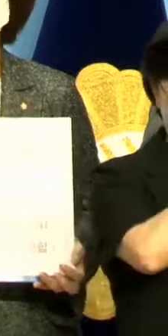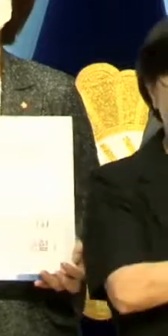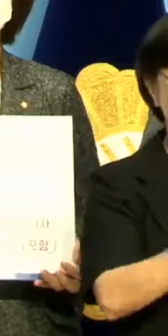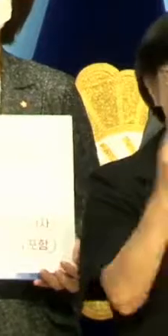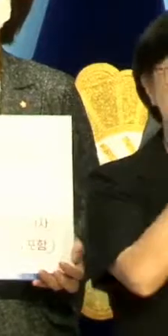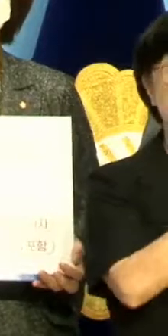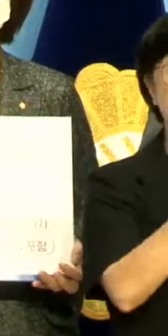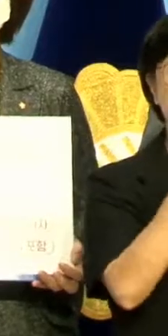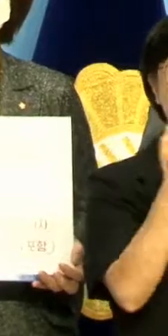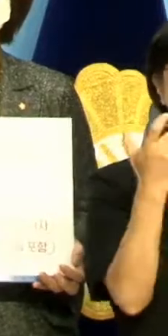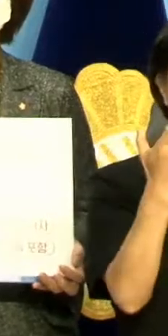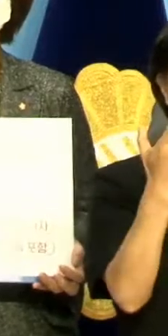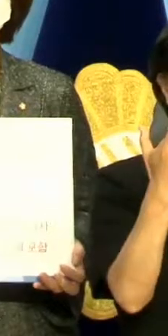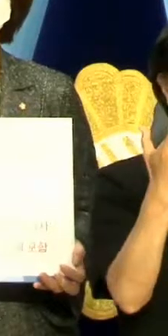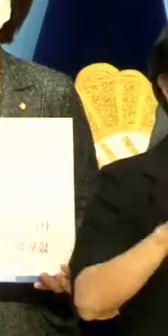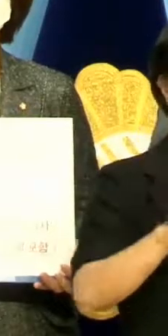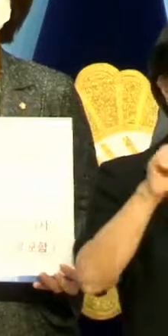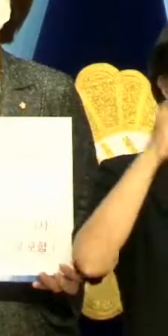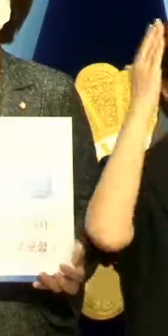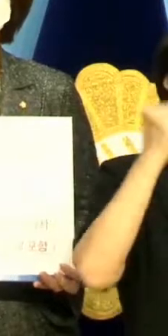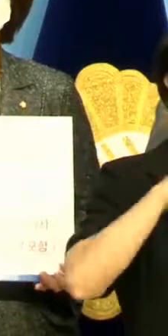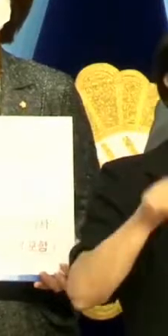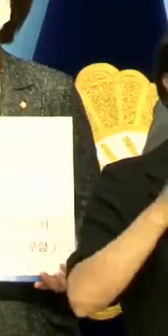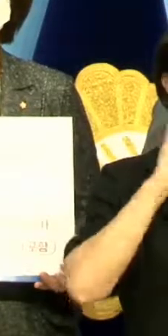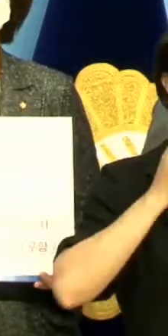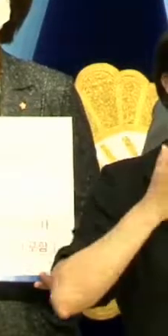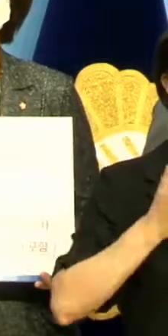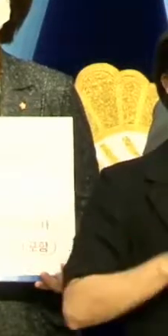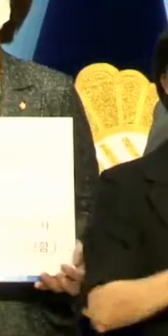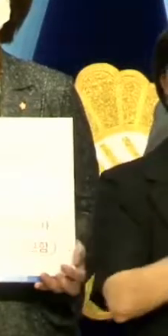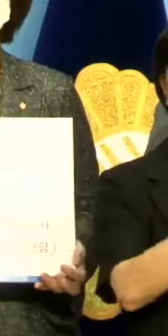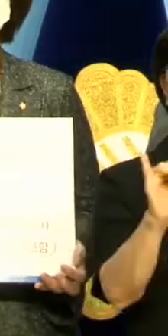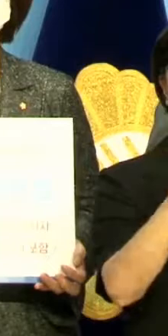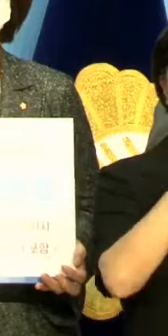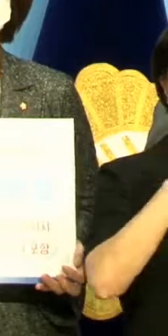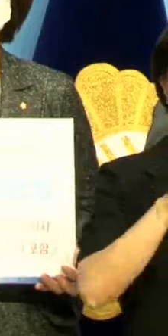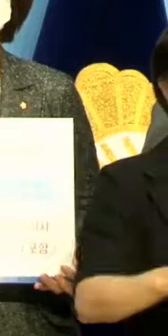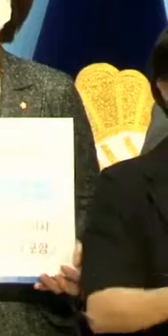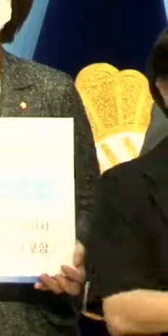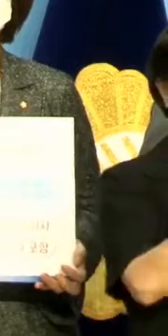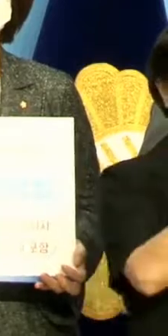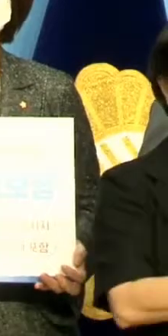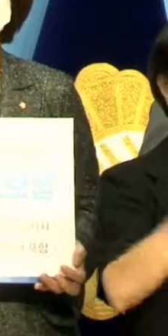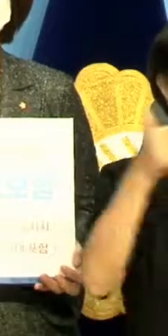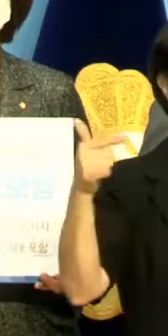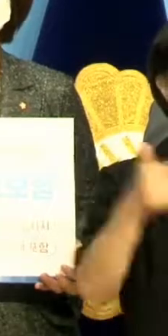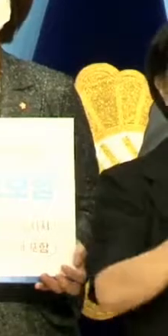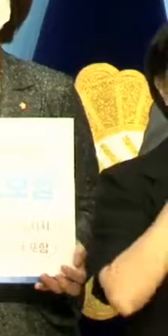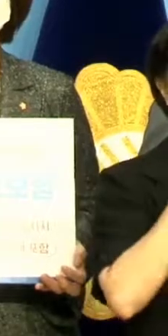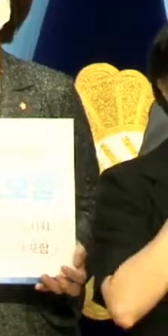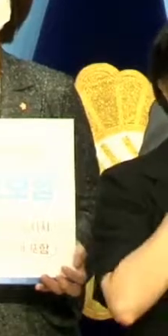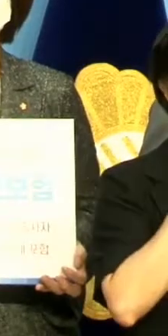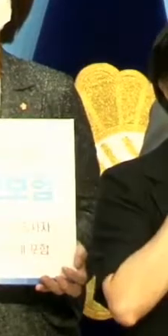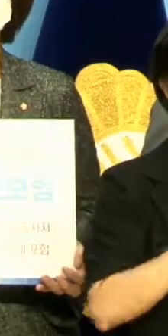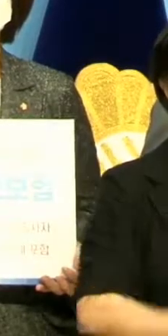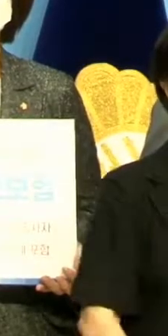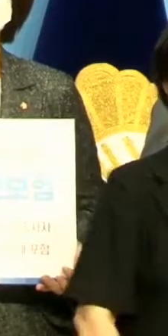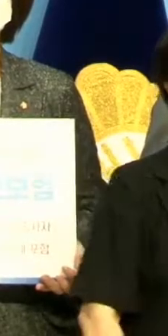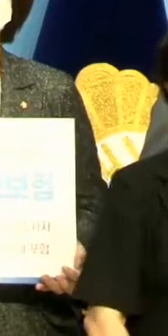2060 년이면 우리나라의 생산 가능 민과 올해의 절반 수준에 그칠 것으로 전망되고